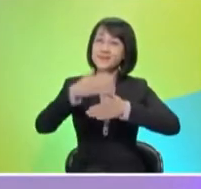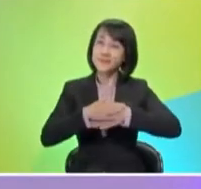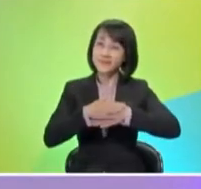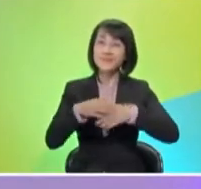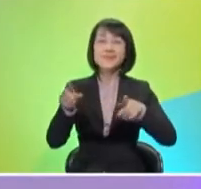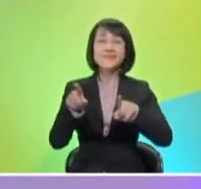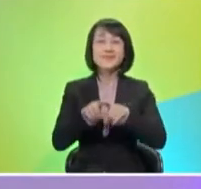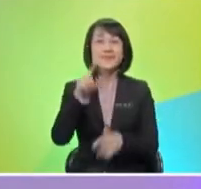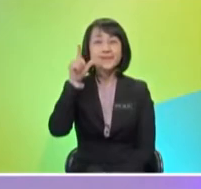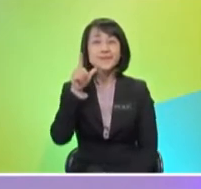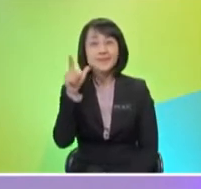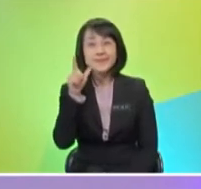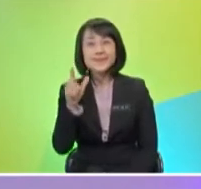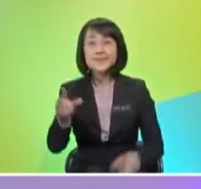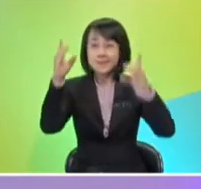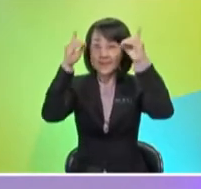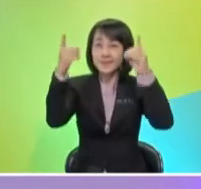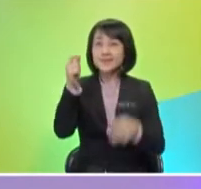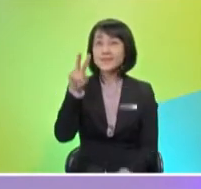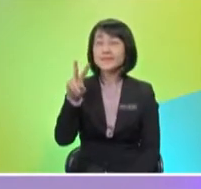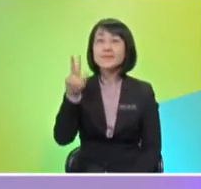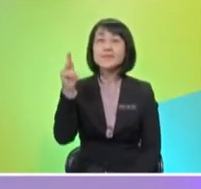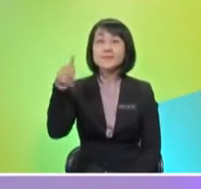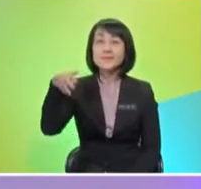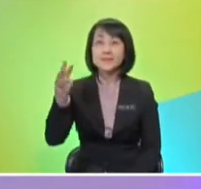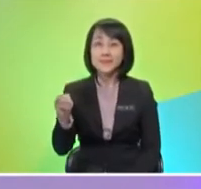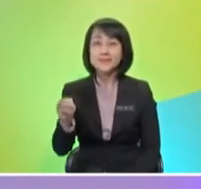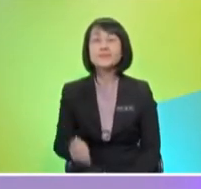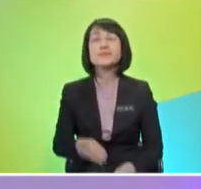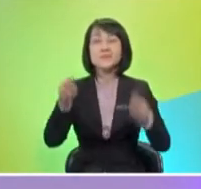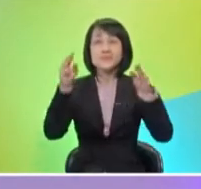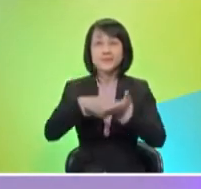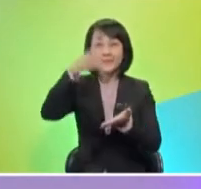hari ini kita dalam surat tahap 1 bagi mata pelajaran matematika